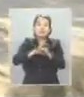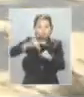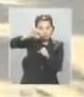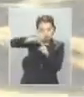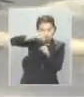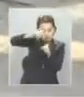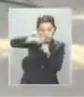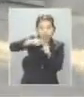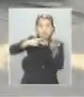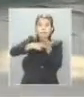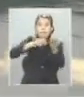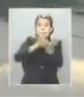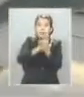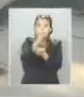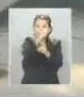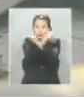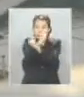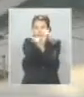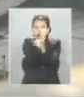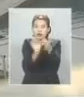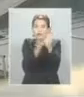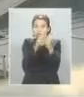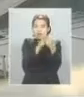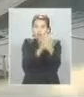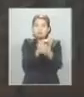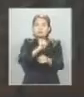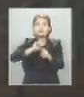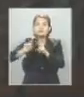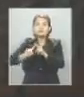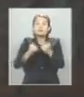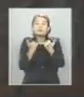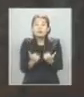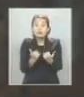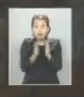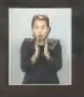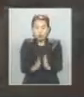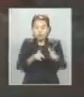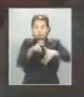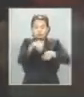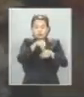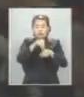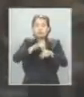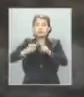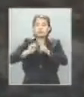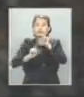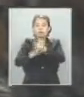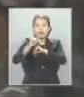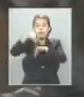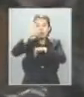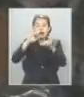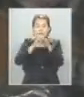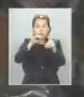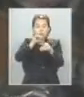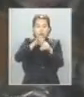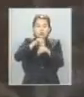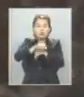กว่า 300,000 หลังเพื่อป้องกันเหตุไฟไหม้ทำให้ตอนนี้ประชาชนหลายล้านคนที่นั่นต้องใช้ชีวิตท่ามกลางอากาศที่หนาวเย็น